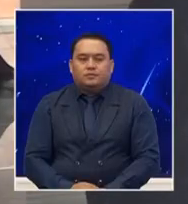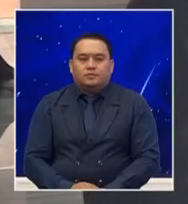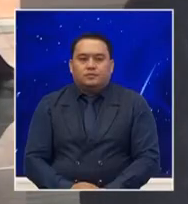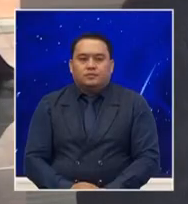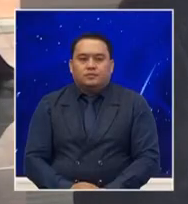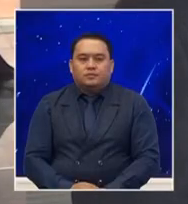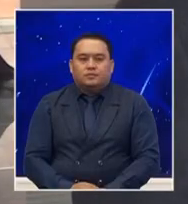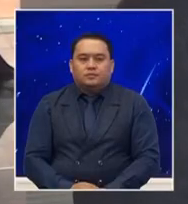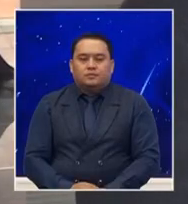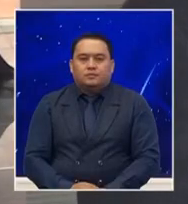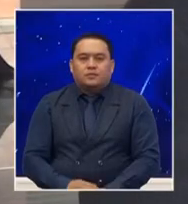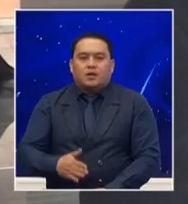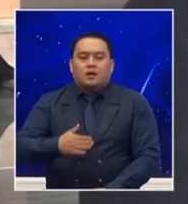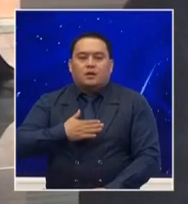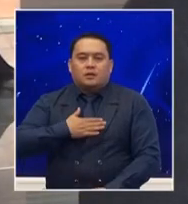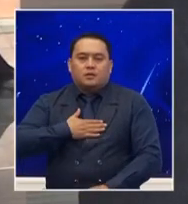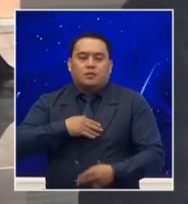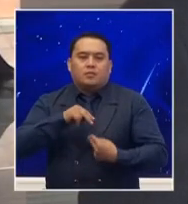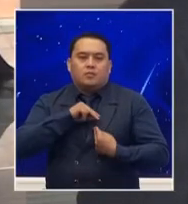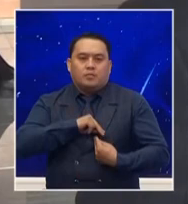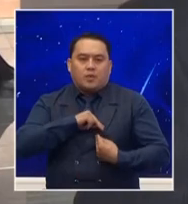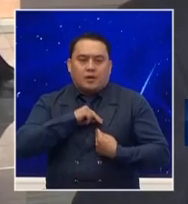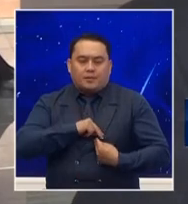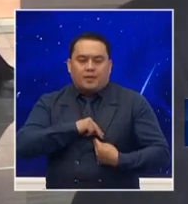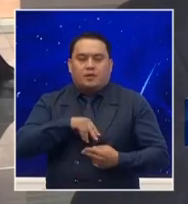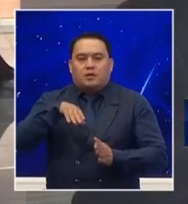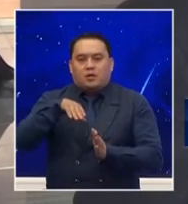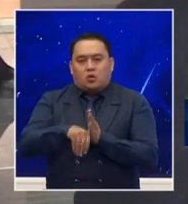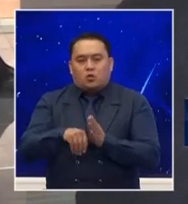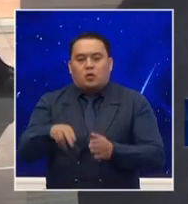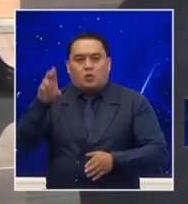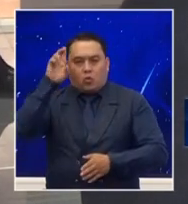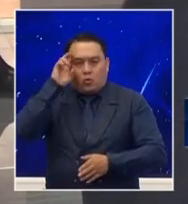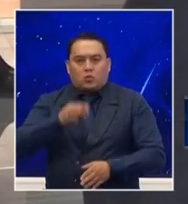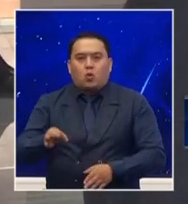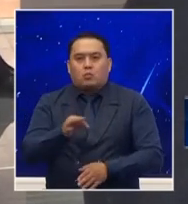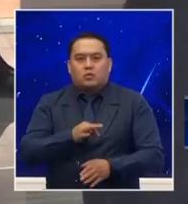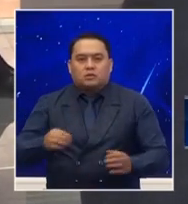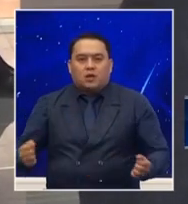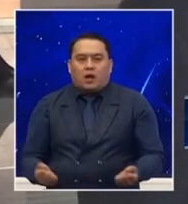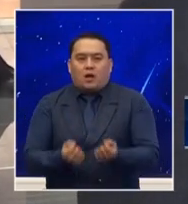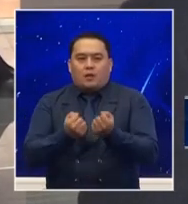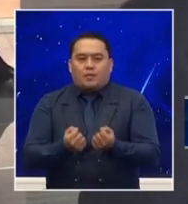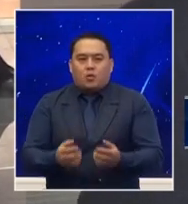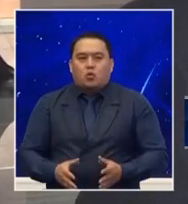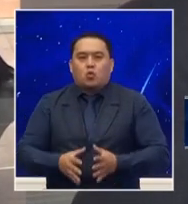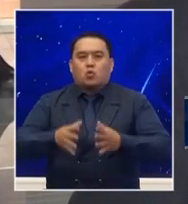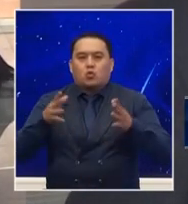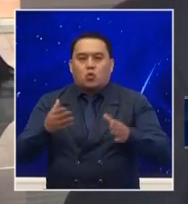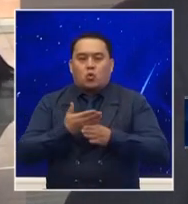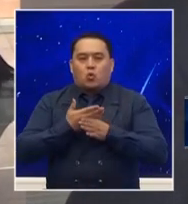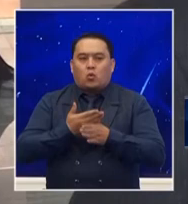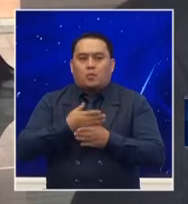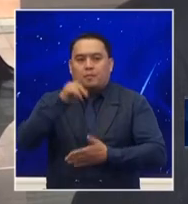Бұл енді қажырлы еңбектің біріншіден жаңағы үкімет тарапынан облыс әкімінің қолдауымен көрсетіліп жатқан көп қолдаудың арқасы